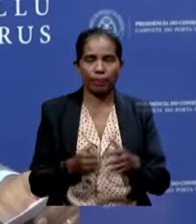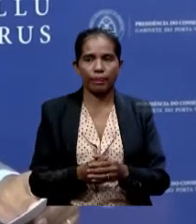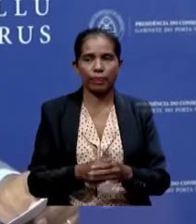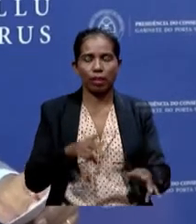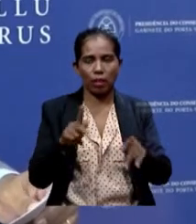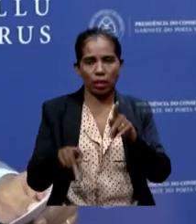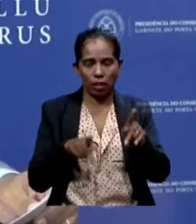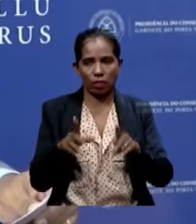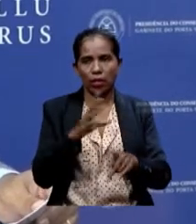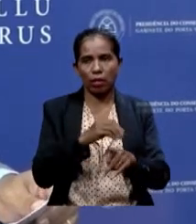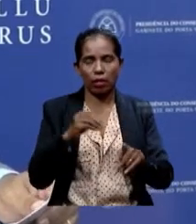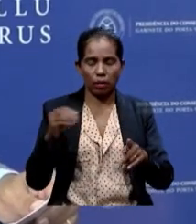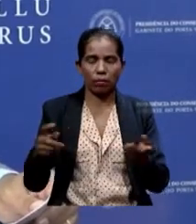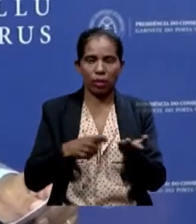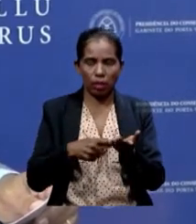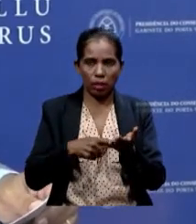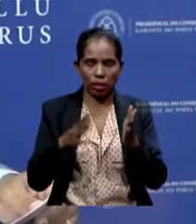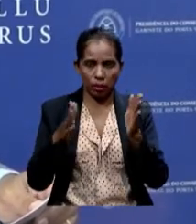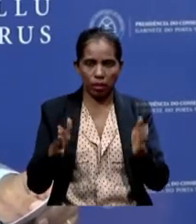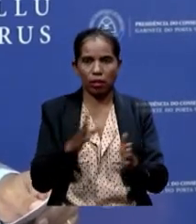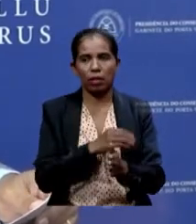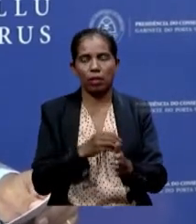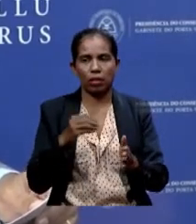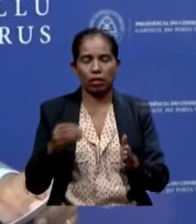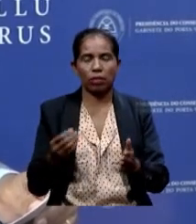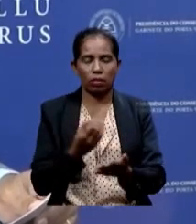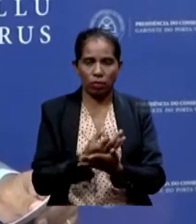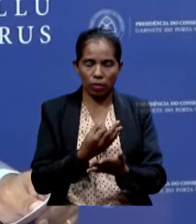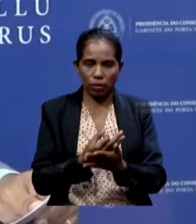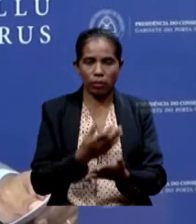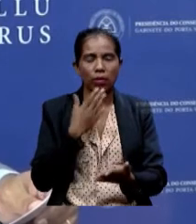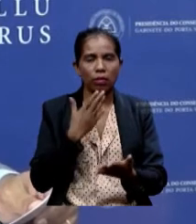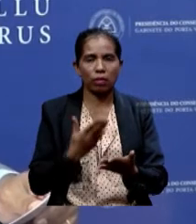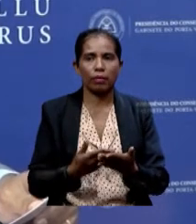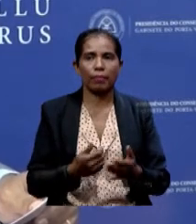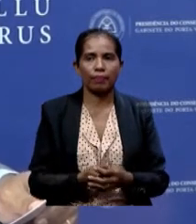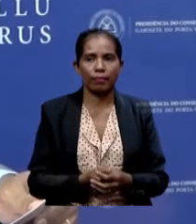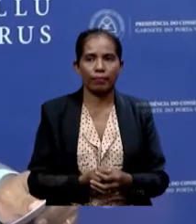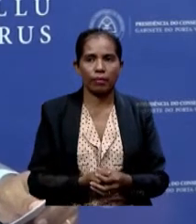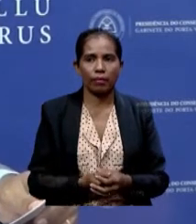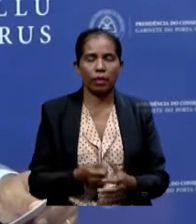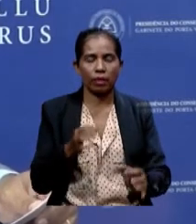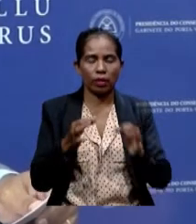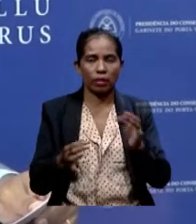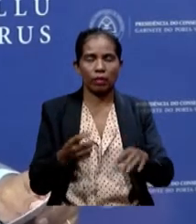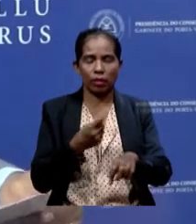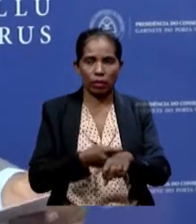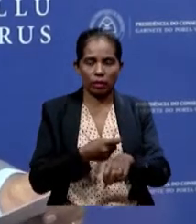no recurso técnico no recurso financeiro rasik nebe mesmo situação de ne